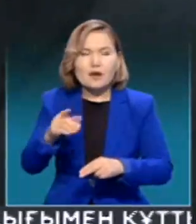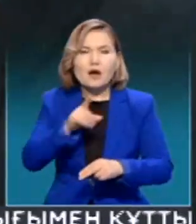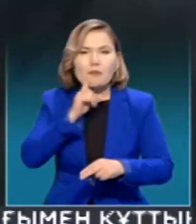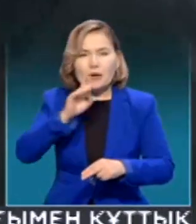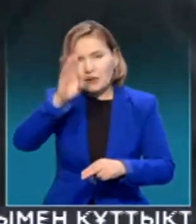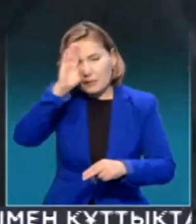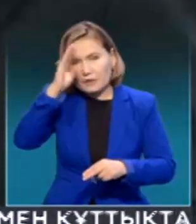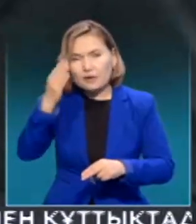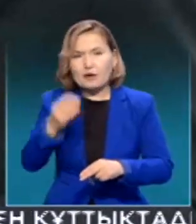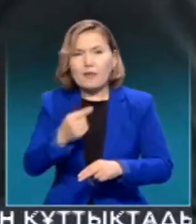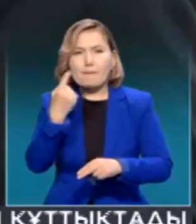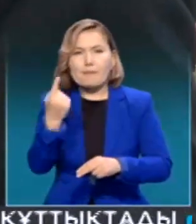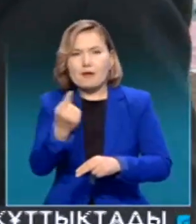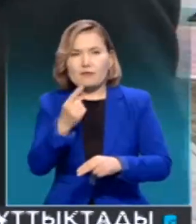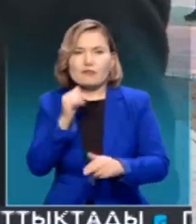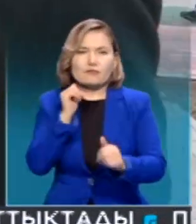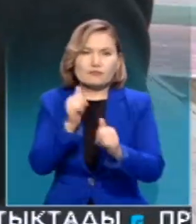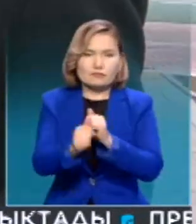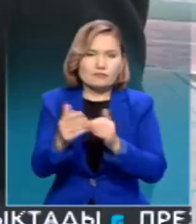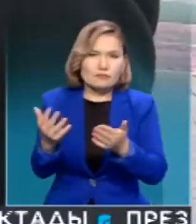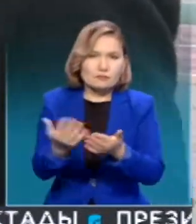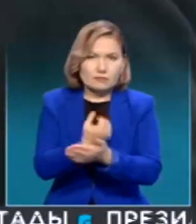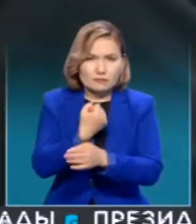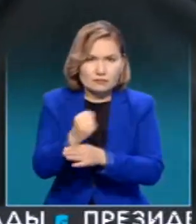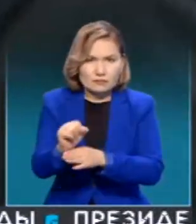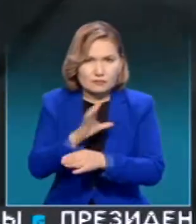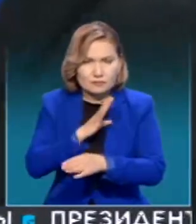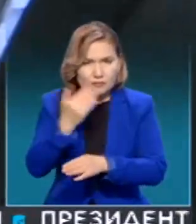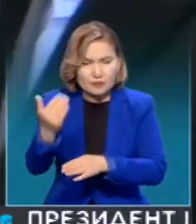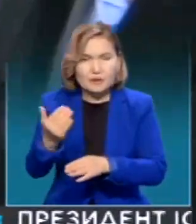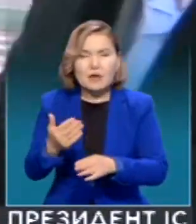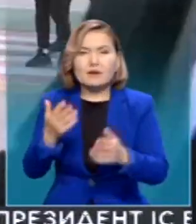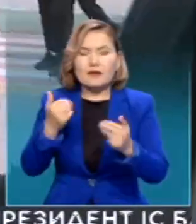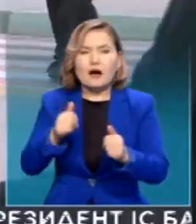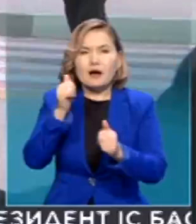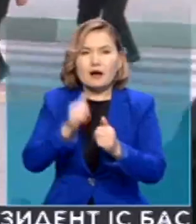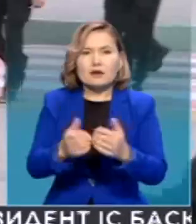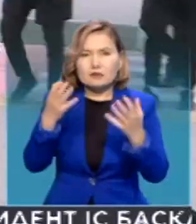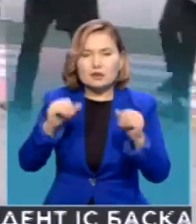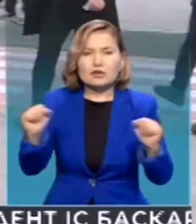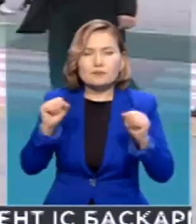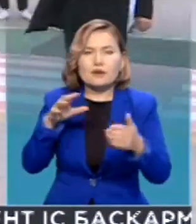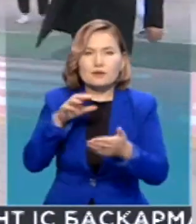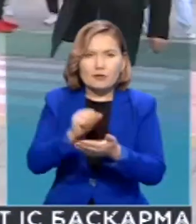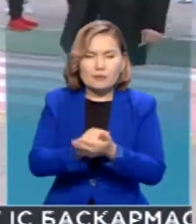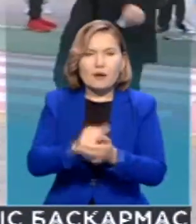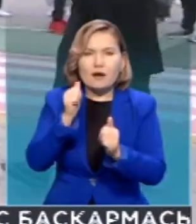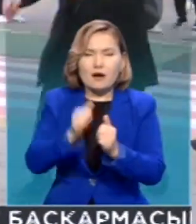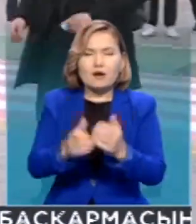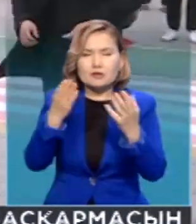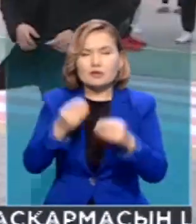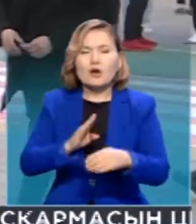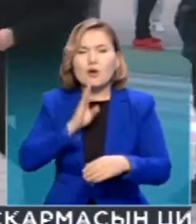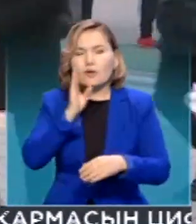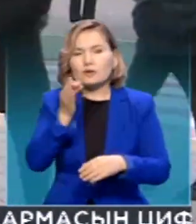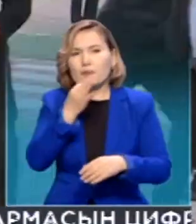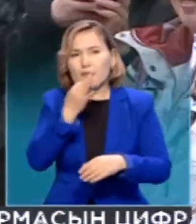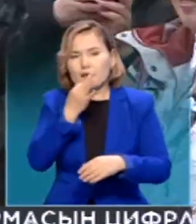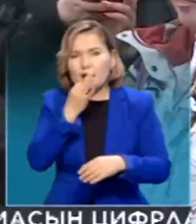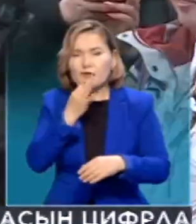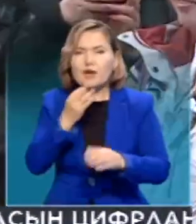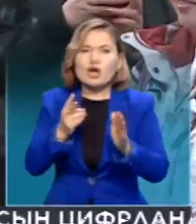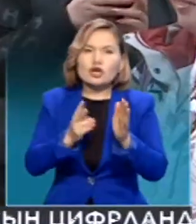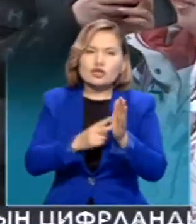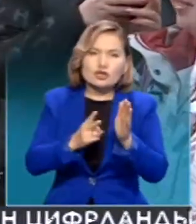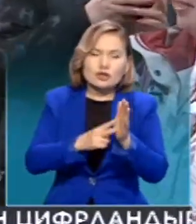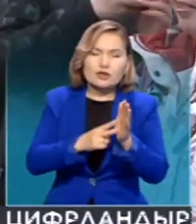Ильяс, жалпы өзің спортпен айналысасың ба? Күнге осылай жүгіріп тұрасың ба? Иә, мен спортпен таңертең таңғы сағат